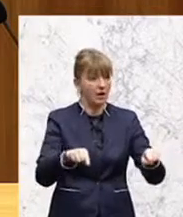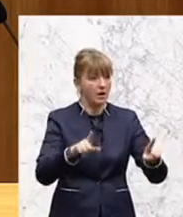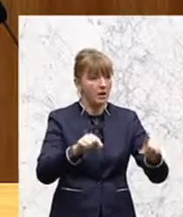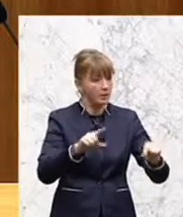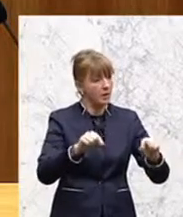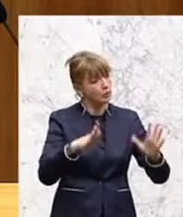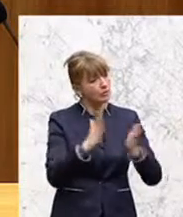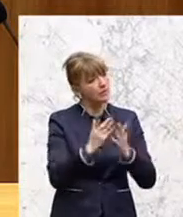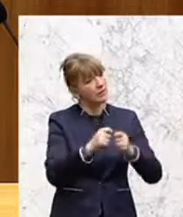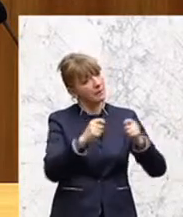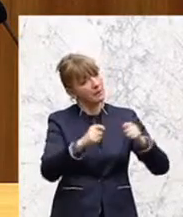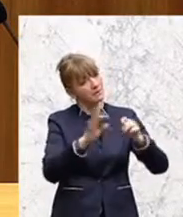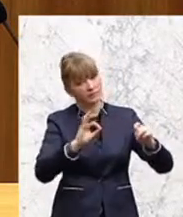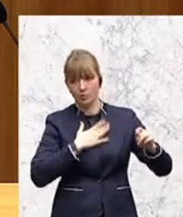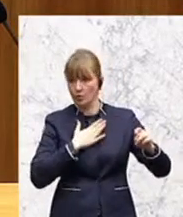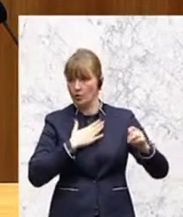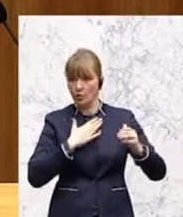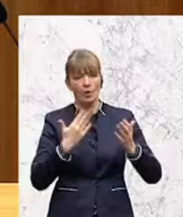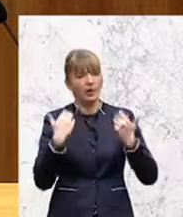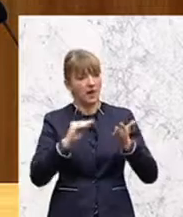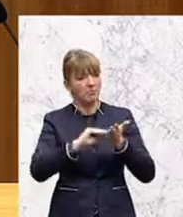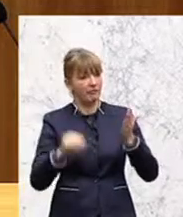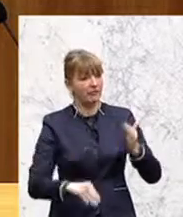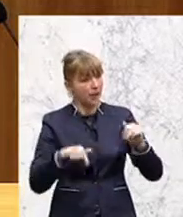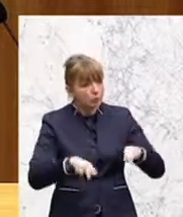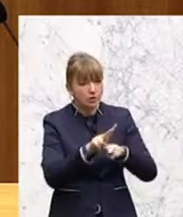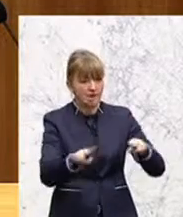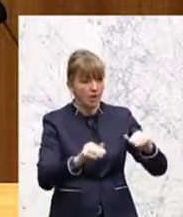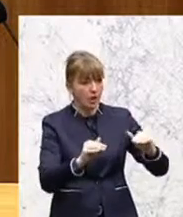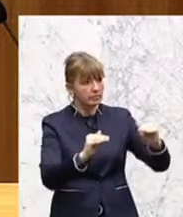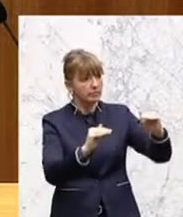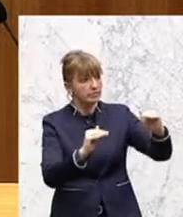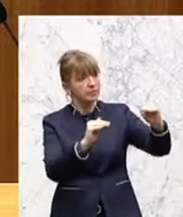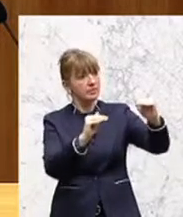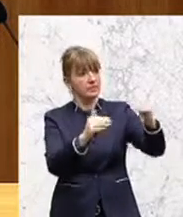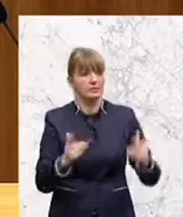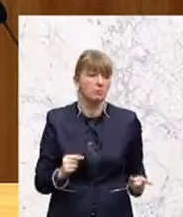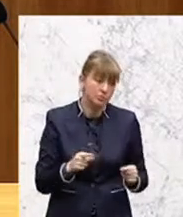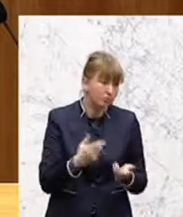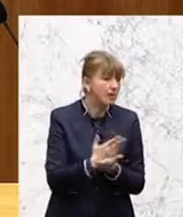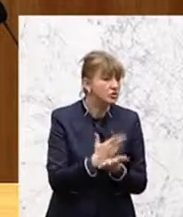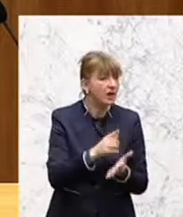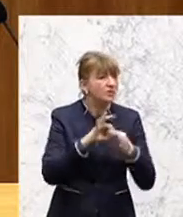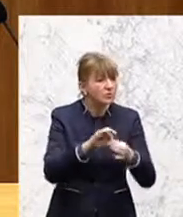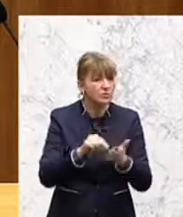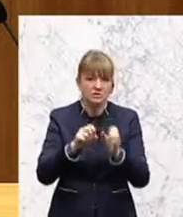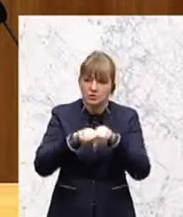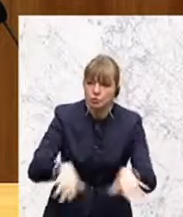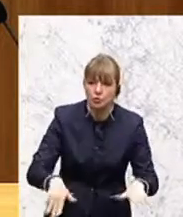Messlatte dieses Klimavertrages erfüllen muss. Und bei Entscheidungen komme ich auch zu Struktur-